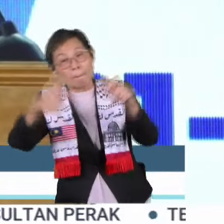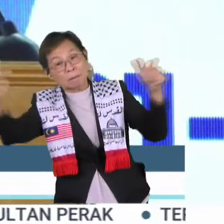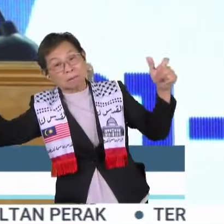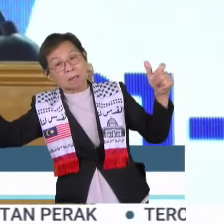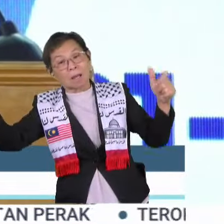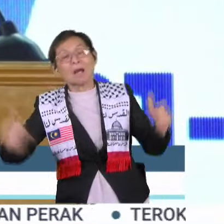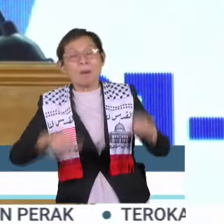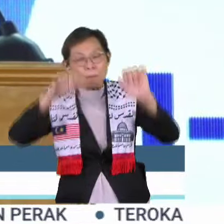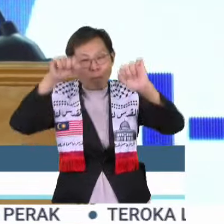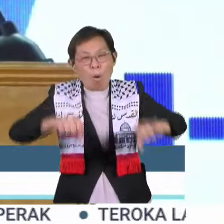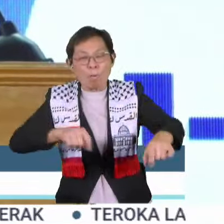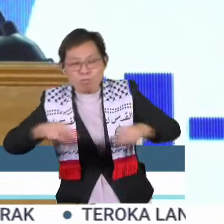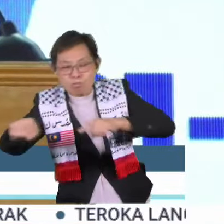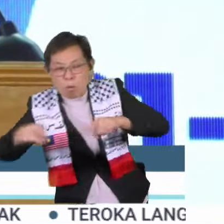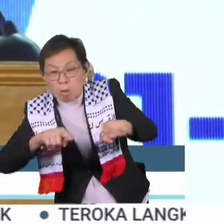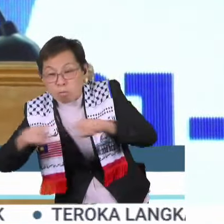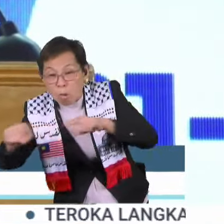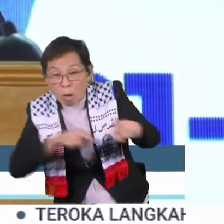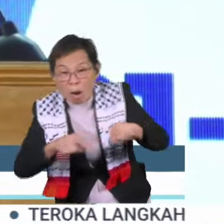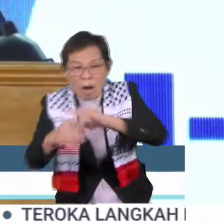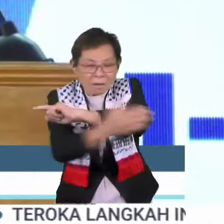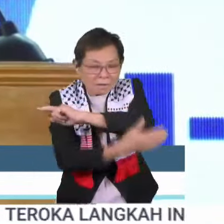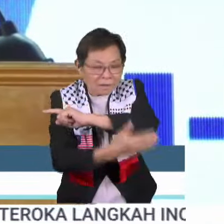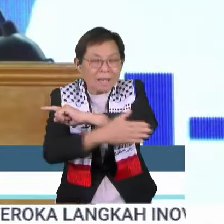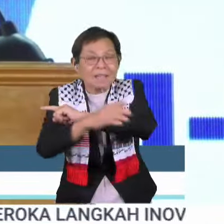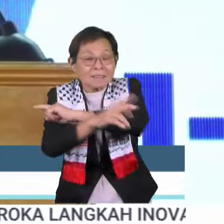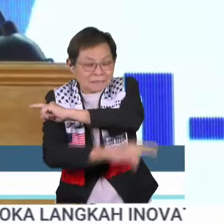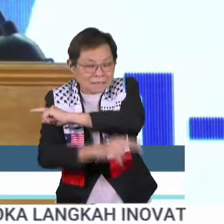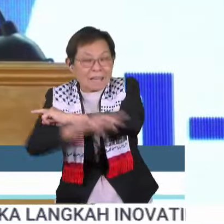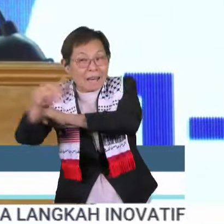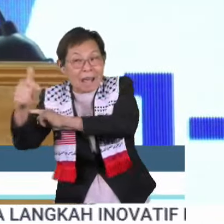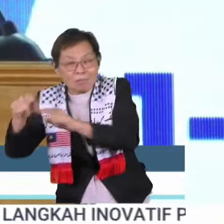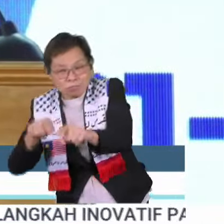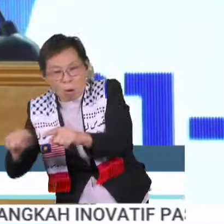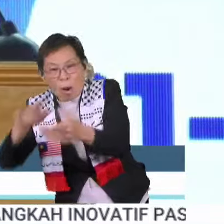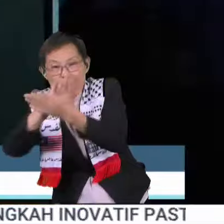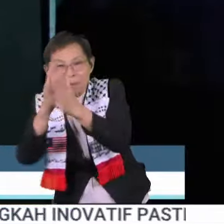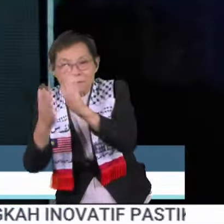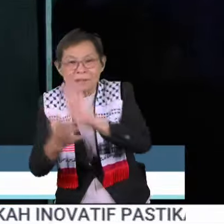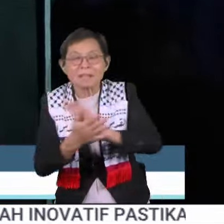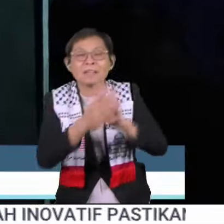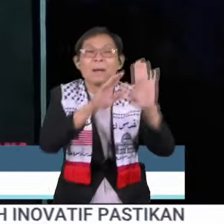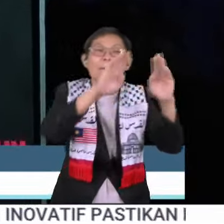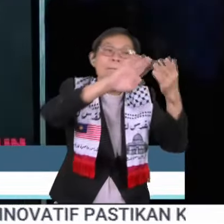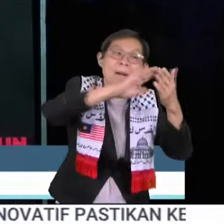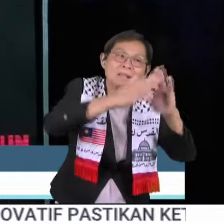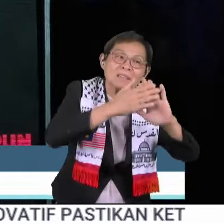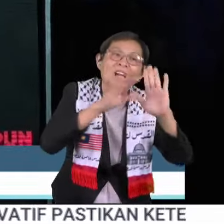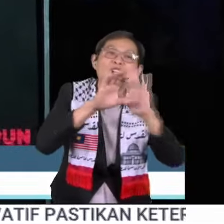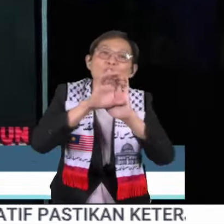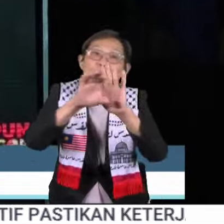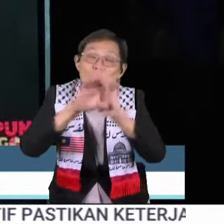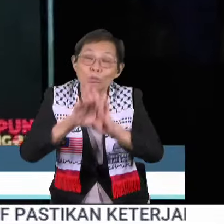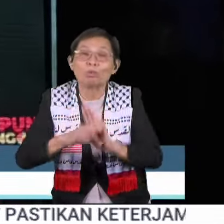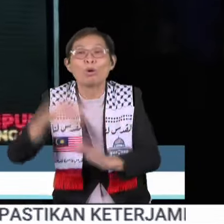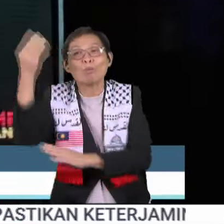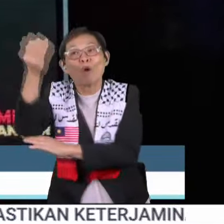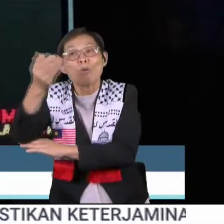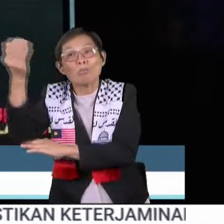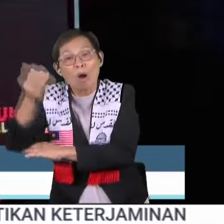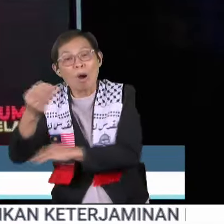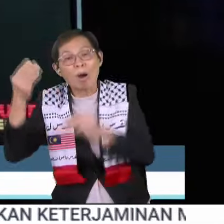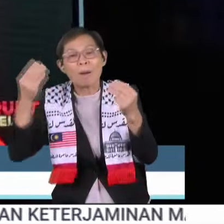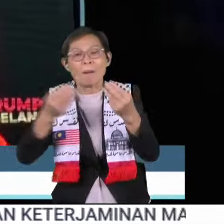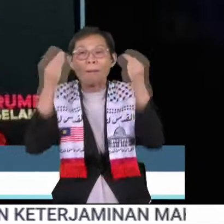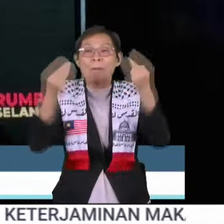berupaya bersaing dengan negi-i di luar sana untuk menjadi masyarakat Conto belia berucap dalam